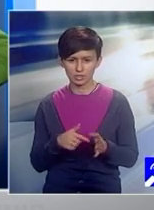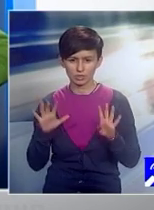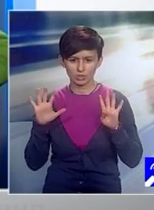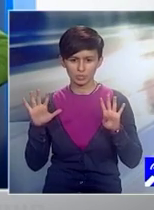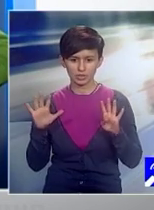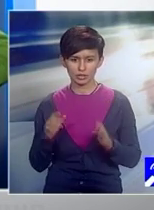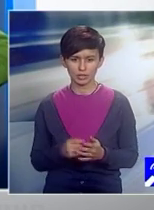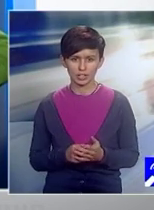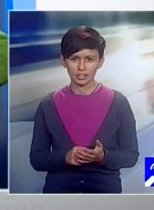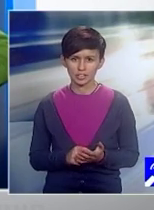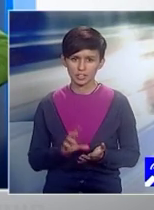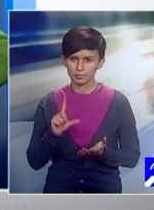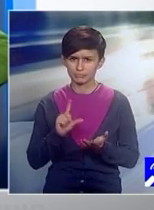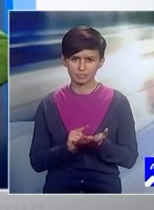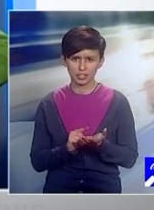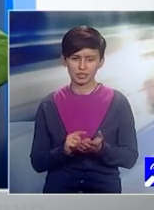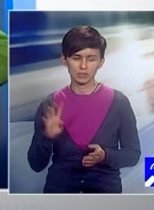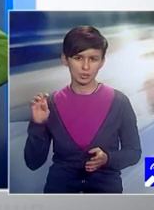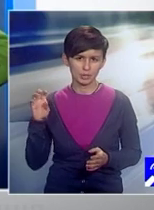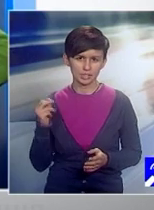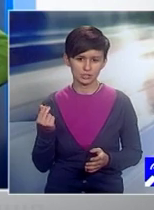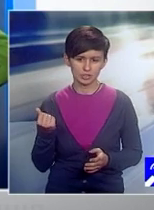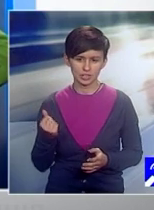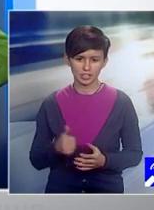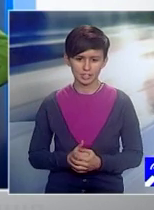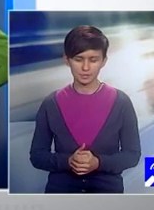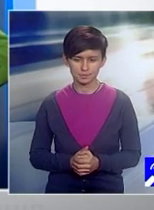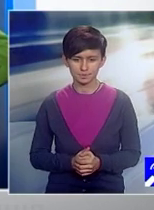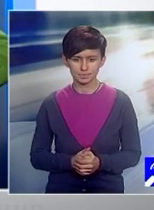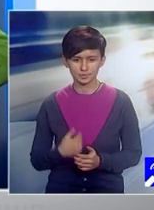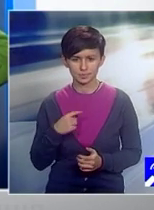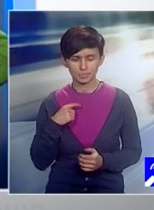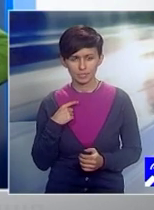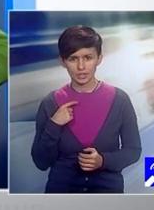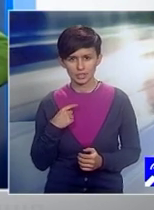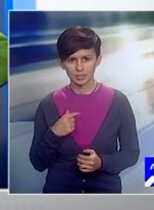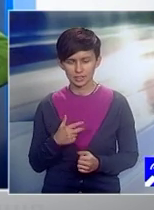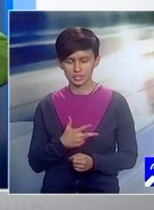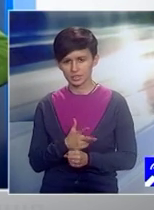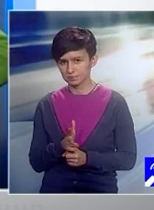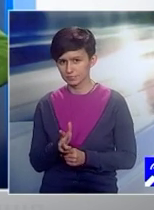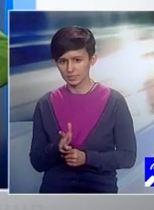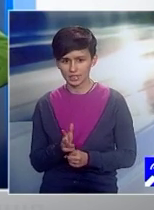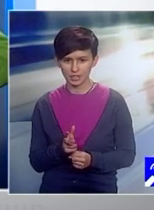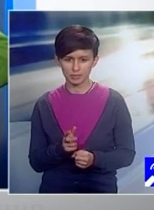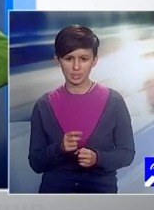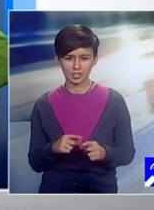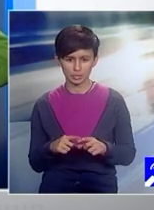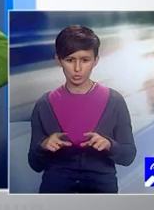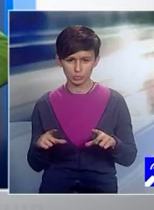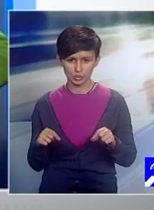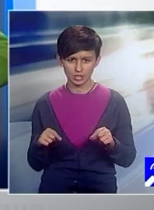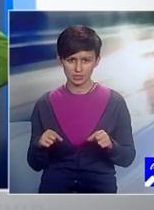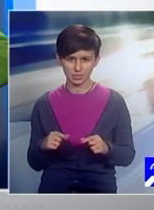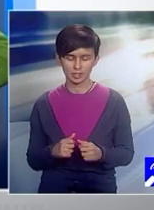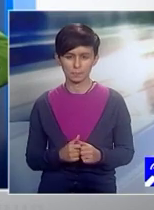nu mai știu, 4 milioane, 400 de lei a fost atunci. Era pe casetă și încă este pe casetă. M-am dus să filmez eu